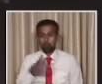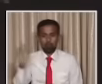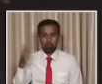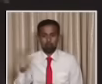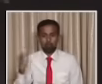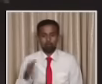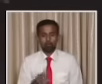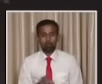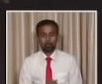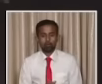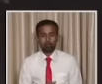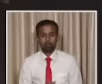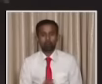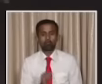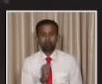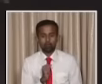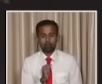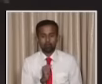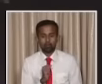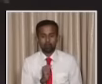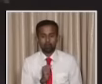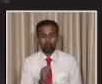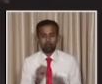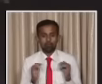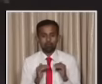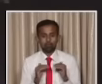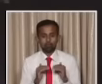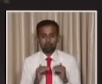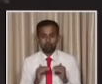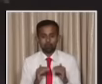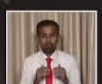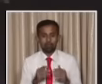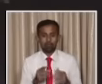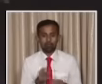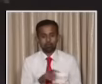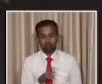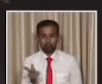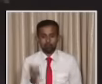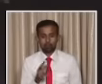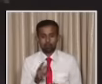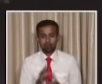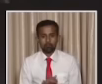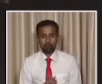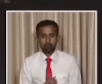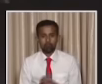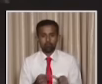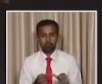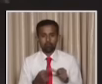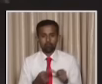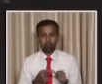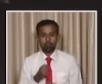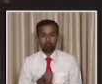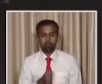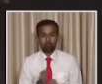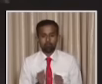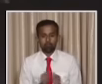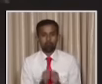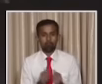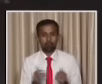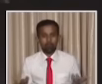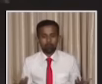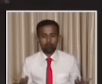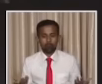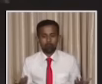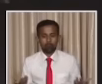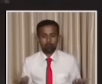එළවල දාන්න හදනවා. ඒතොර මොකද වෙන්නේ? ඒකේ සාධාරණකමකුත් තියෙනවා දෙපැත්තෙම. හැබැයි මේකට එක උත්තරයක් හොයන්න ආණ්ඩුක කටයුතු කරලා නැහැ අද